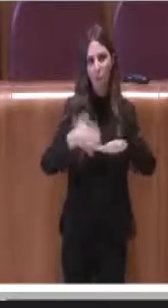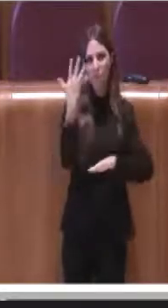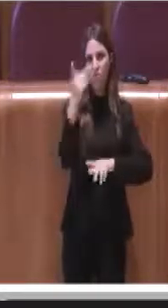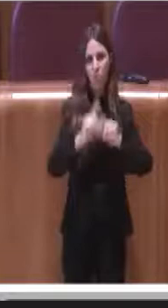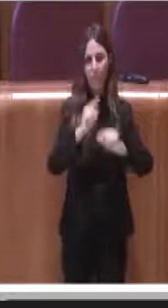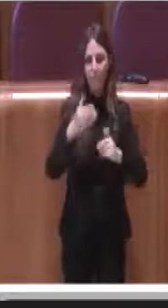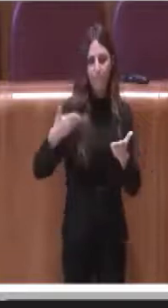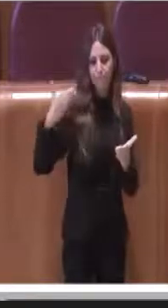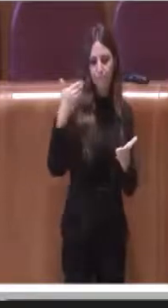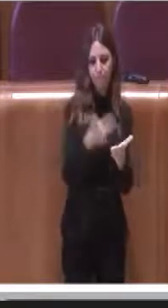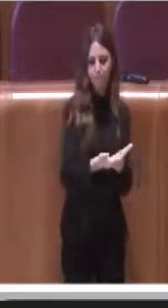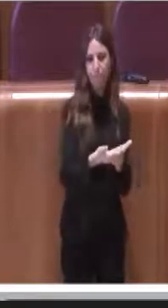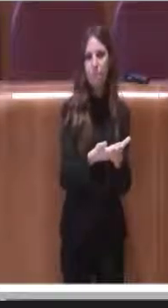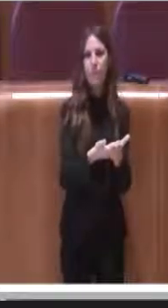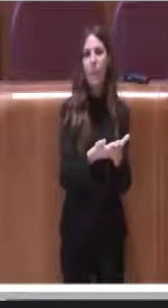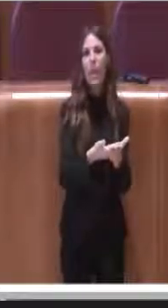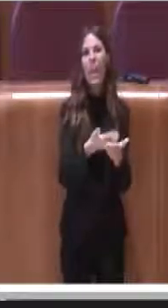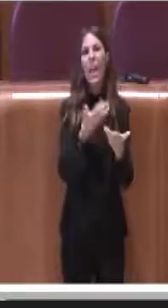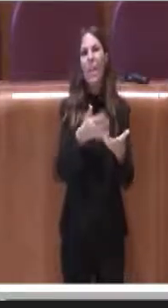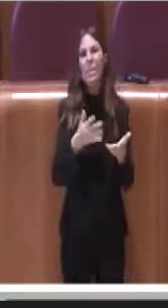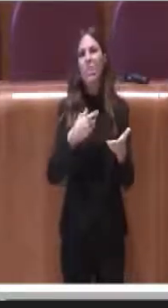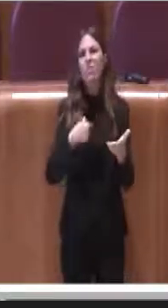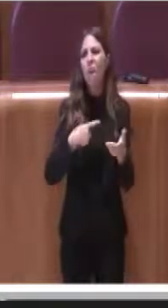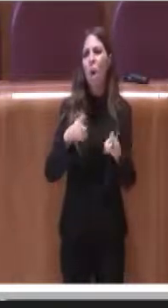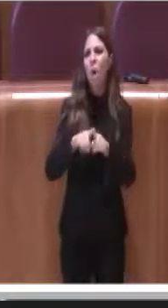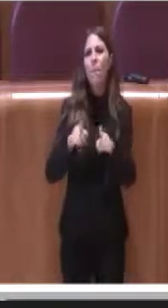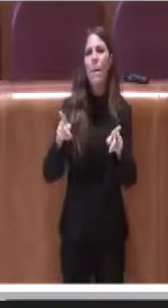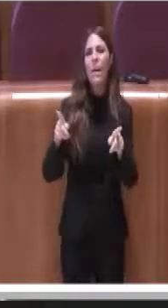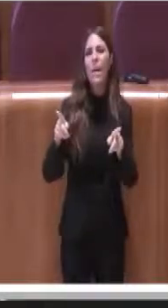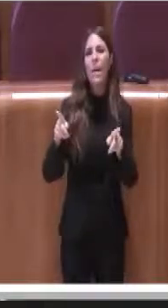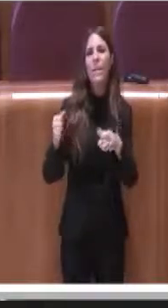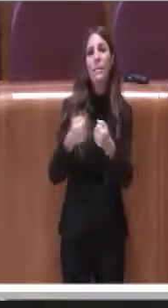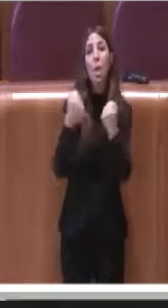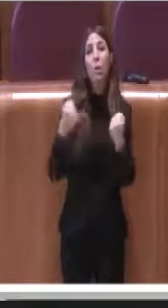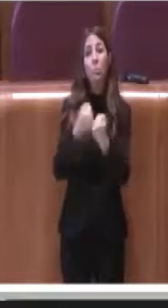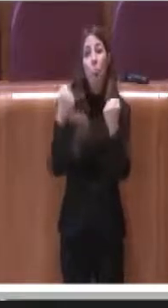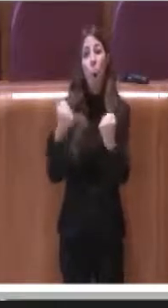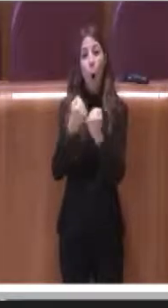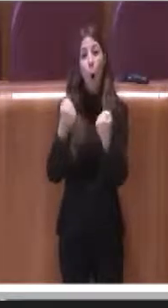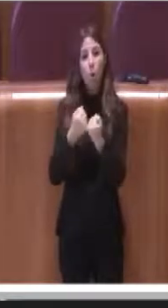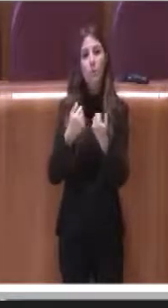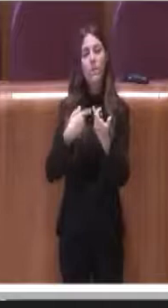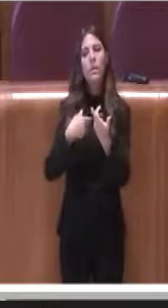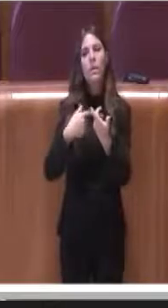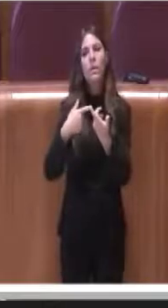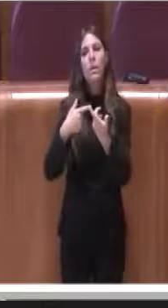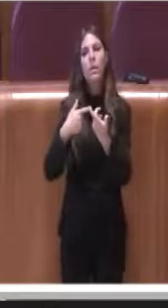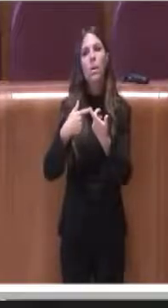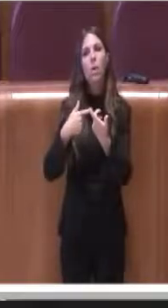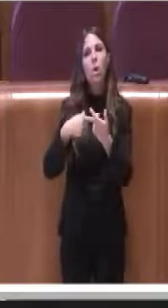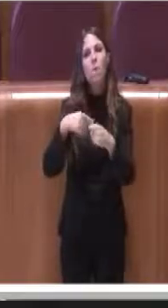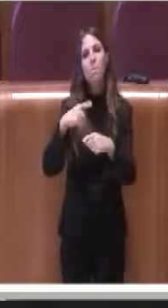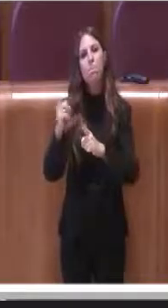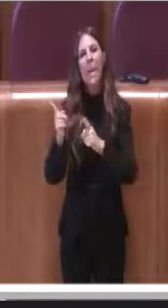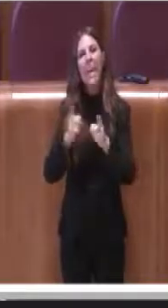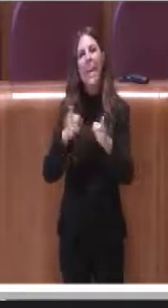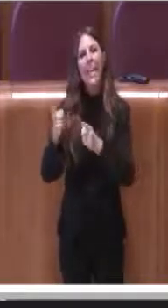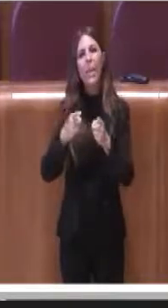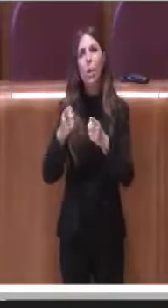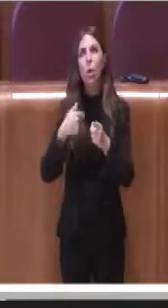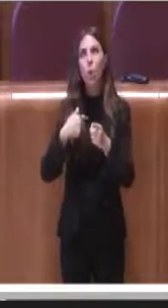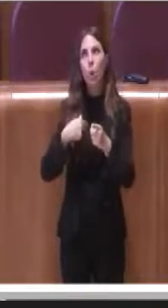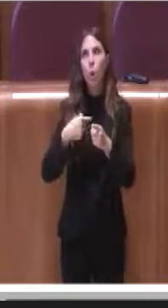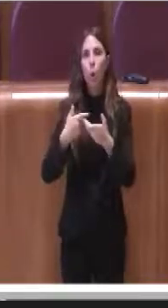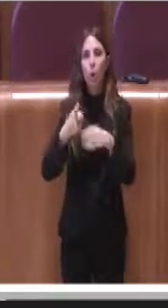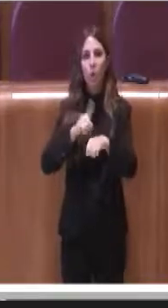con l'inibizione degli spot pubblicitari all'interno dei canali generalisti nella fascia oraria, diciamo, di maggiore utenza.